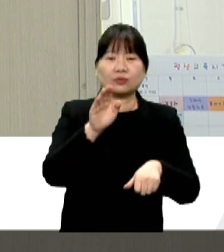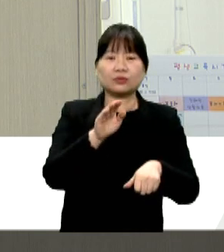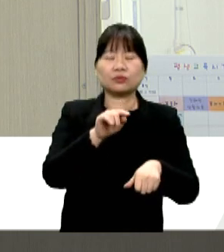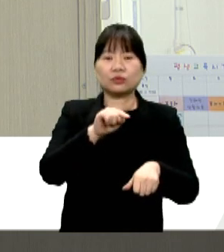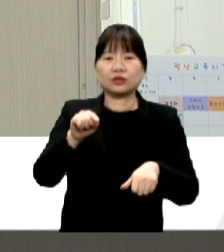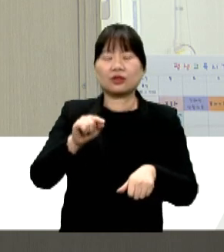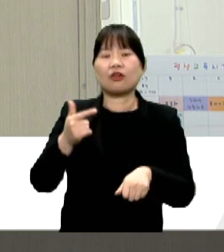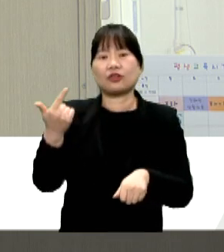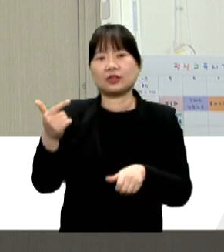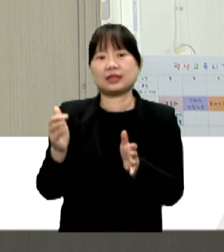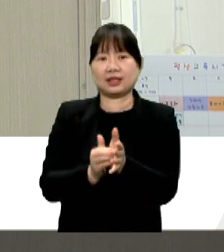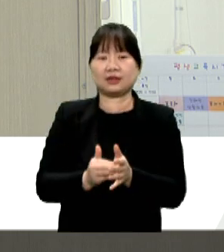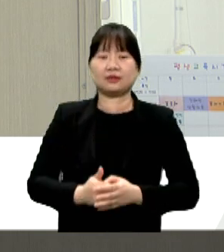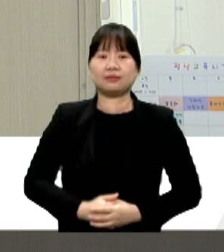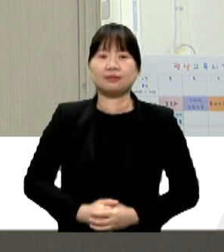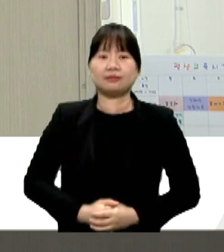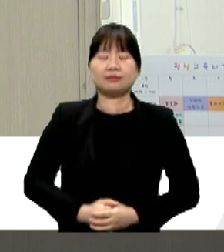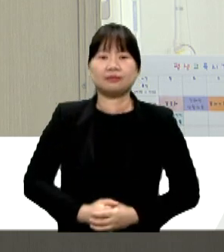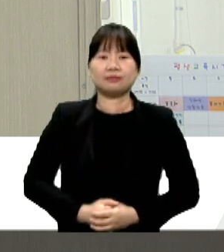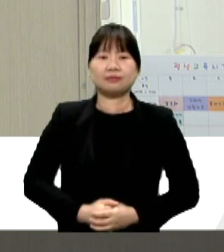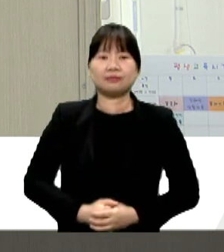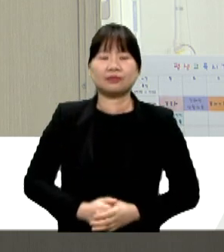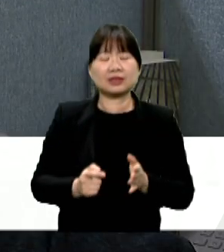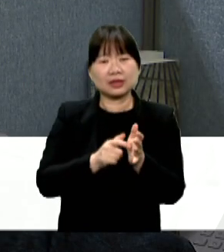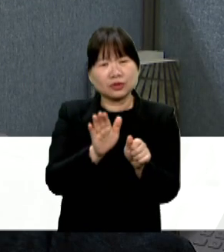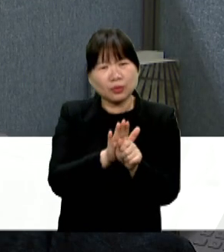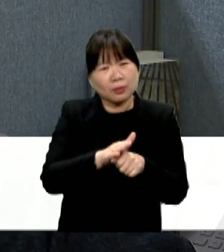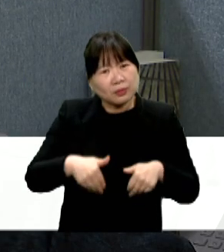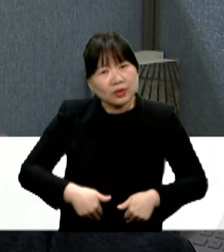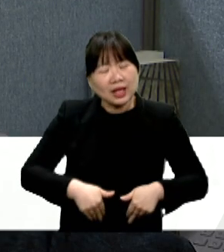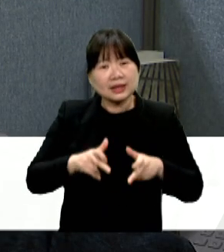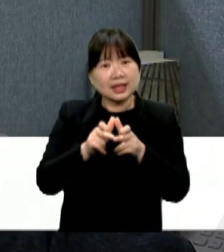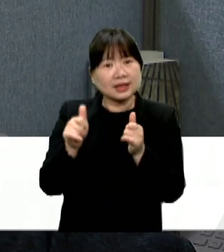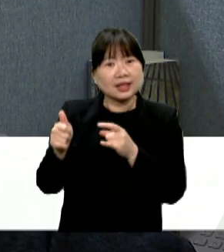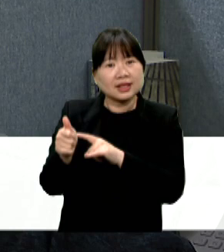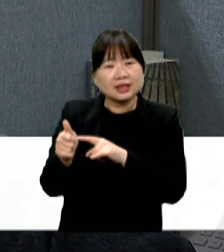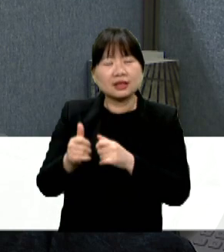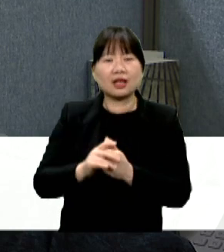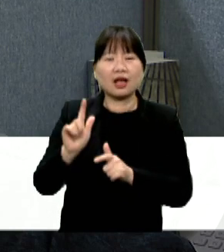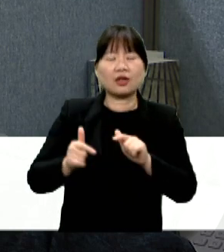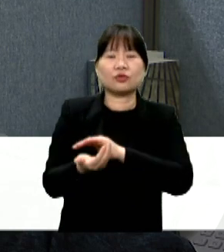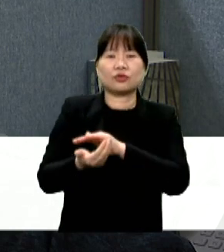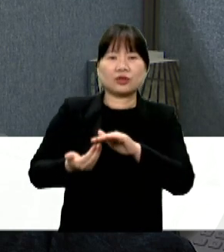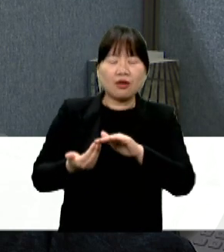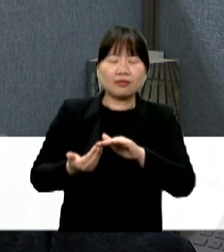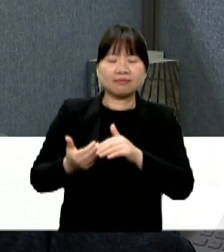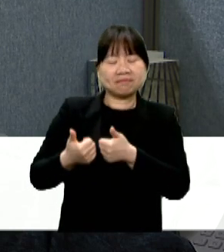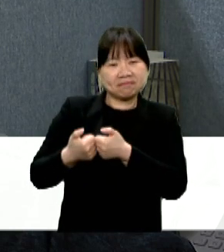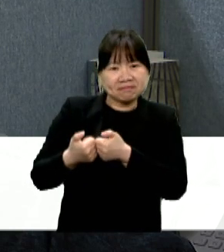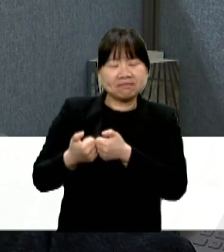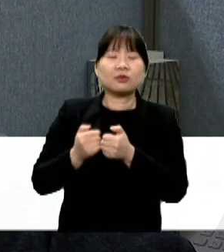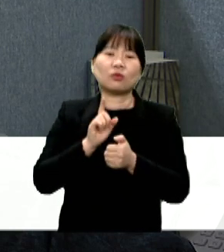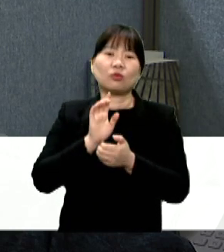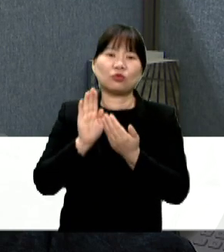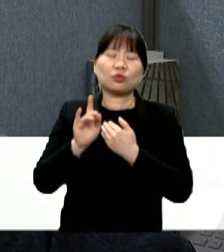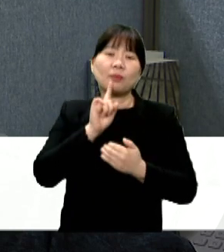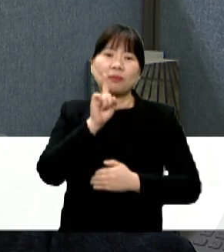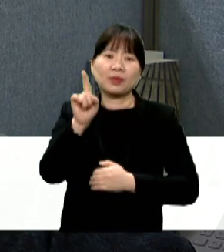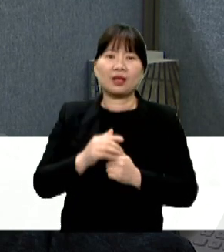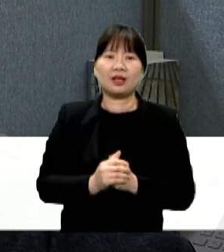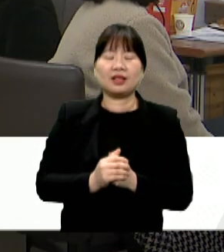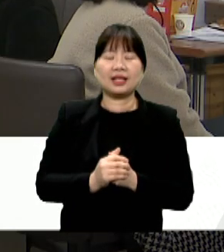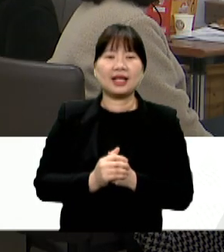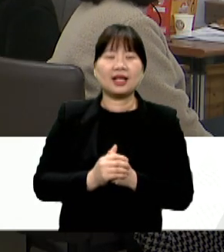오전 9시부터 오후 6시까지 운영됩니다. 긴급 돌봄이 필요한 장애인은 최소 하루 전 사전 상담을